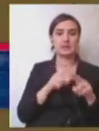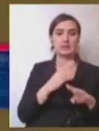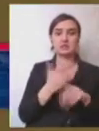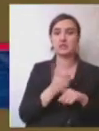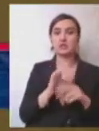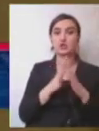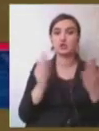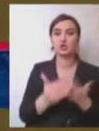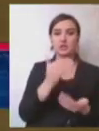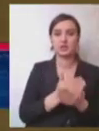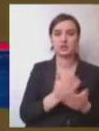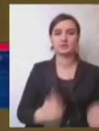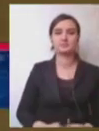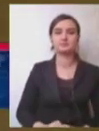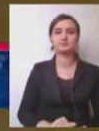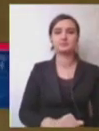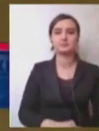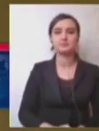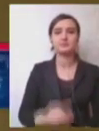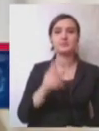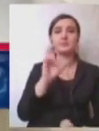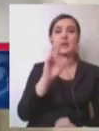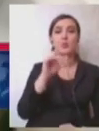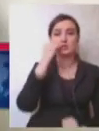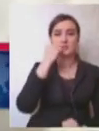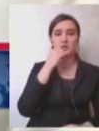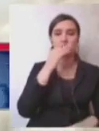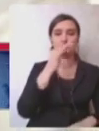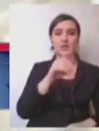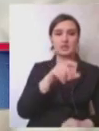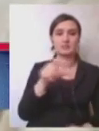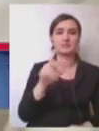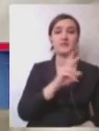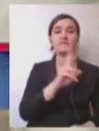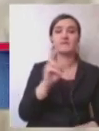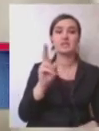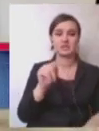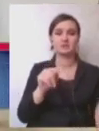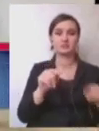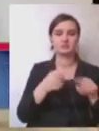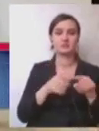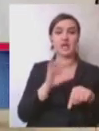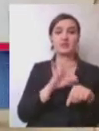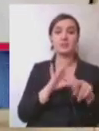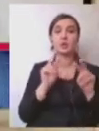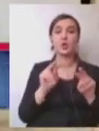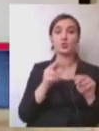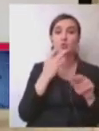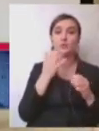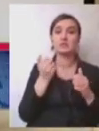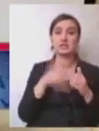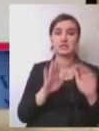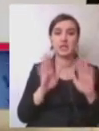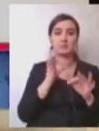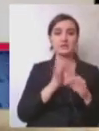შედეგი. გიორგი ბაბუაძემ მადლობა გადაუხადა იმ ადამიანებს, რომლებიც უშუალოდ დაავადებათა კონტროლის ეროვნული ცენტრის